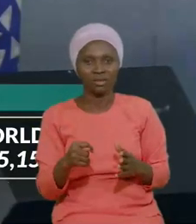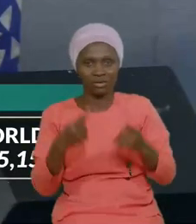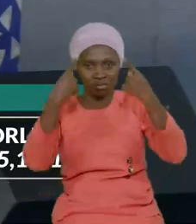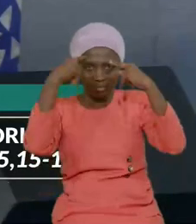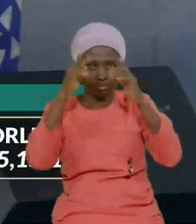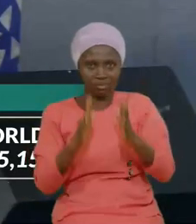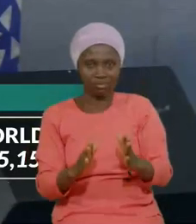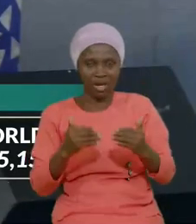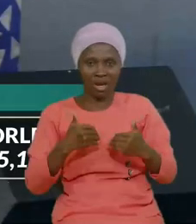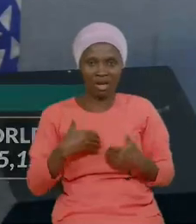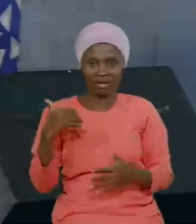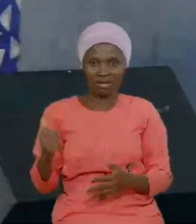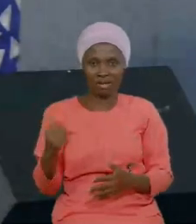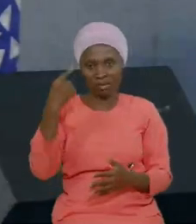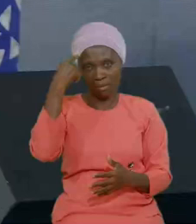pensée.